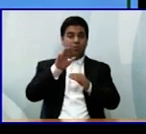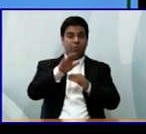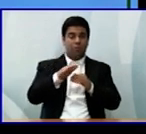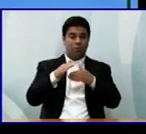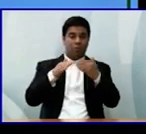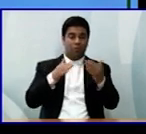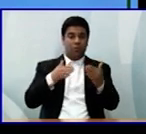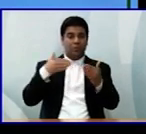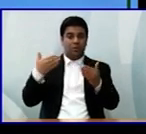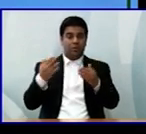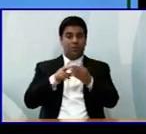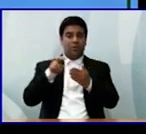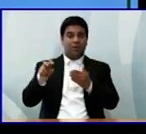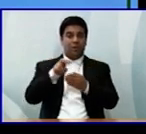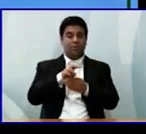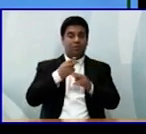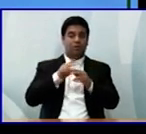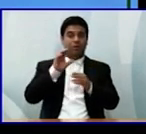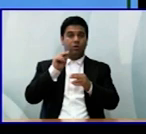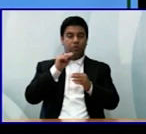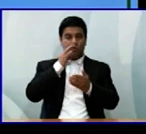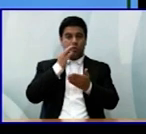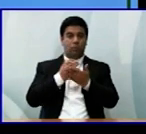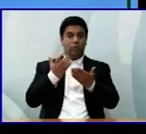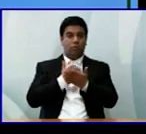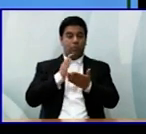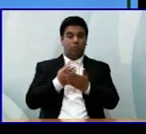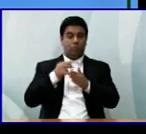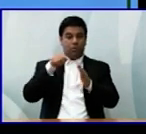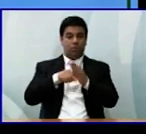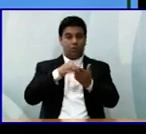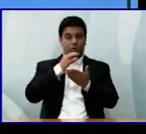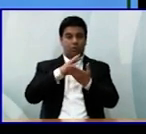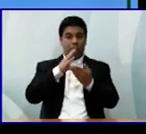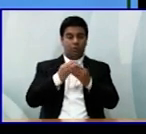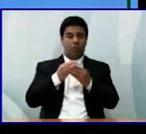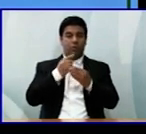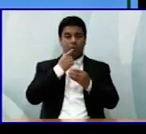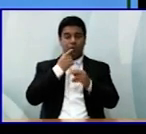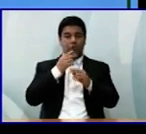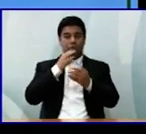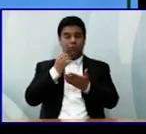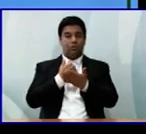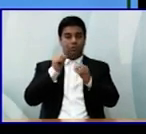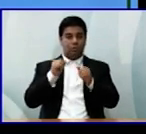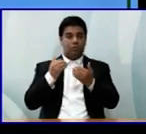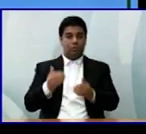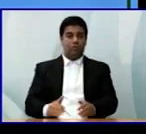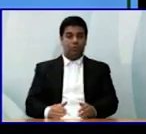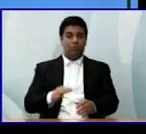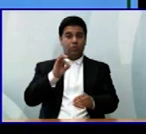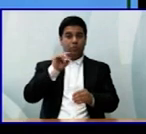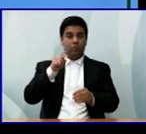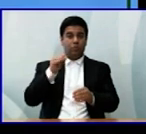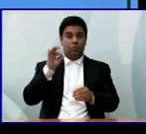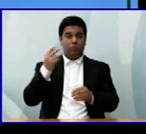1,5 qadam chapga sakraymiz va javoblarni topamiz. Demak, yechmasdan og'zaki javobni topsa ham bo'lar ekan.